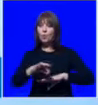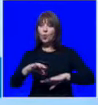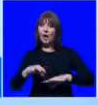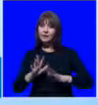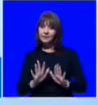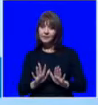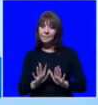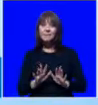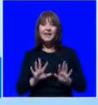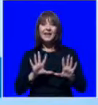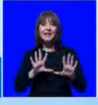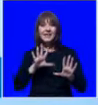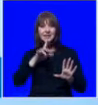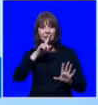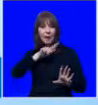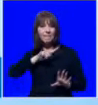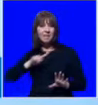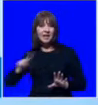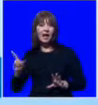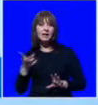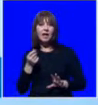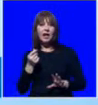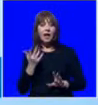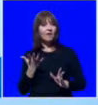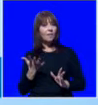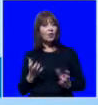милиарда лева е много амбициозна програма.